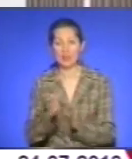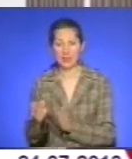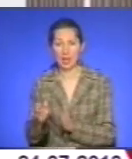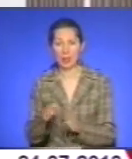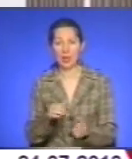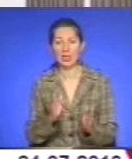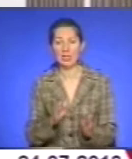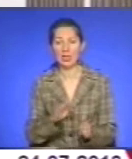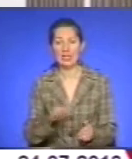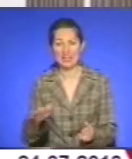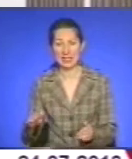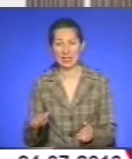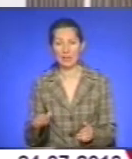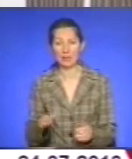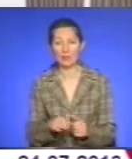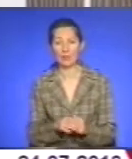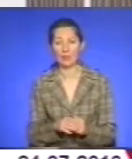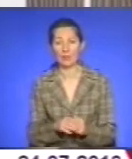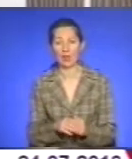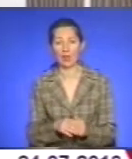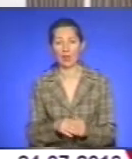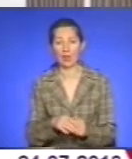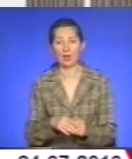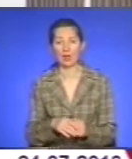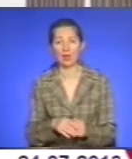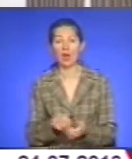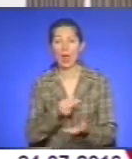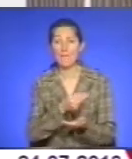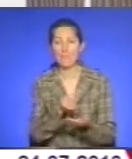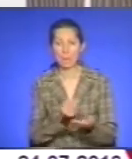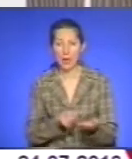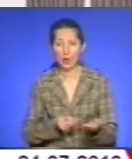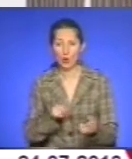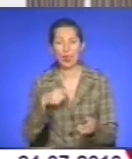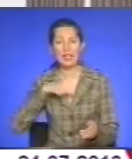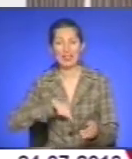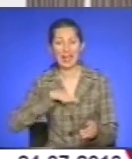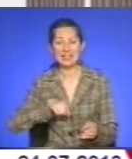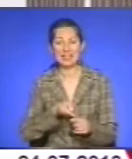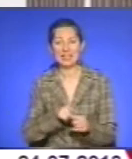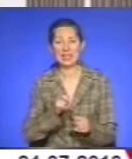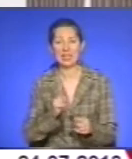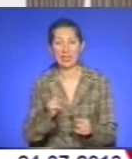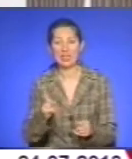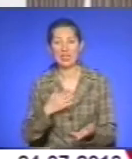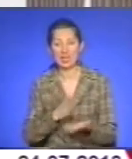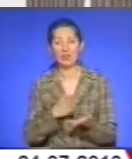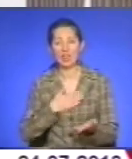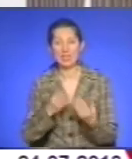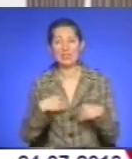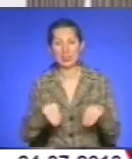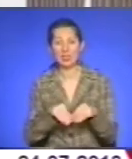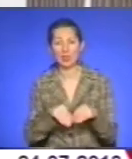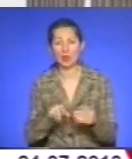саме дітки переносять той, скажімо так, настрій, який панує в наших сім'ях, наших містян і так далі. І